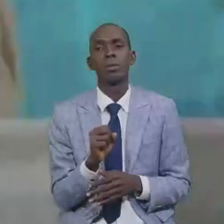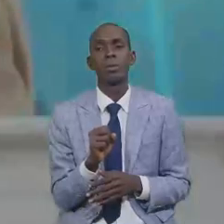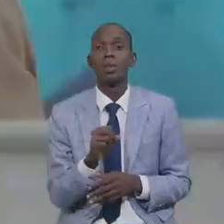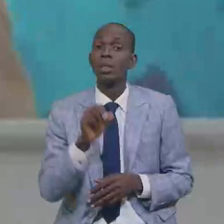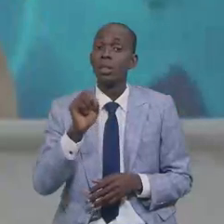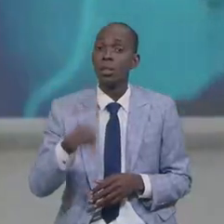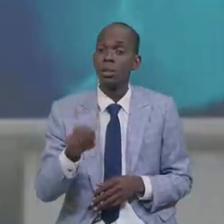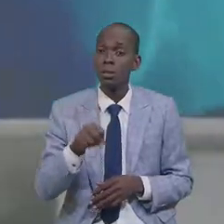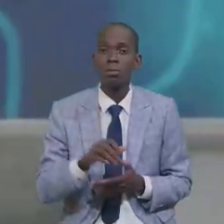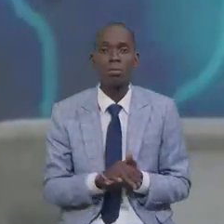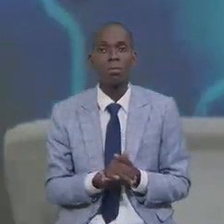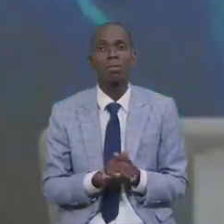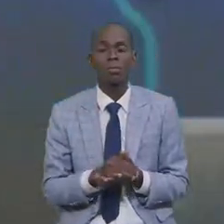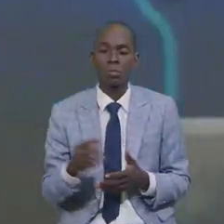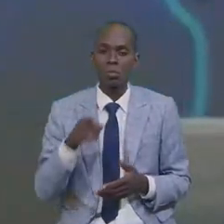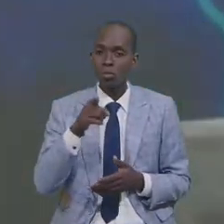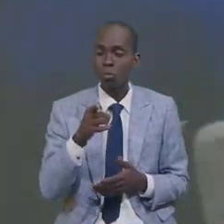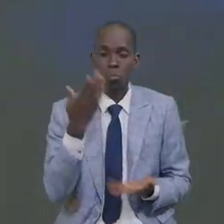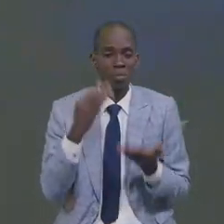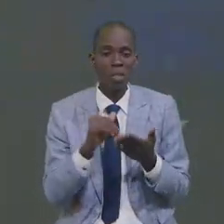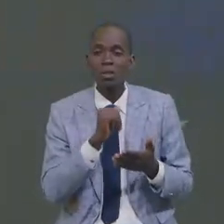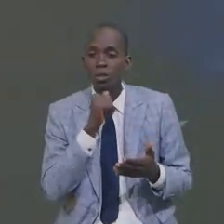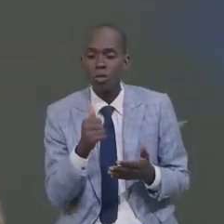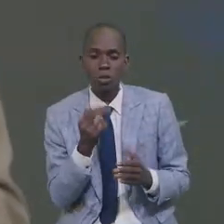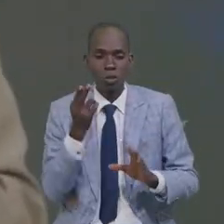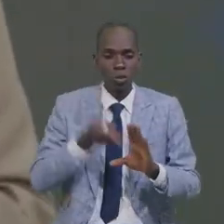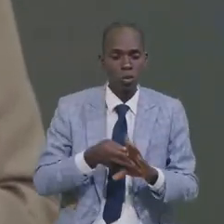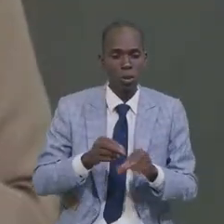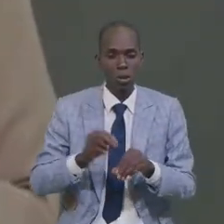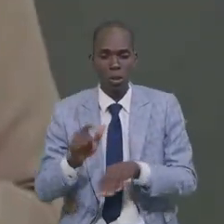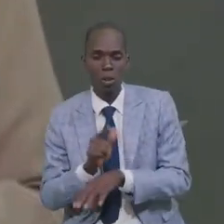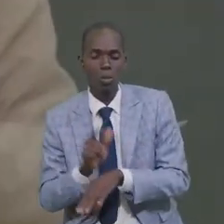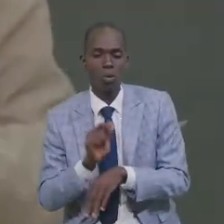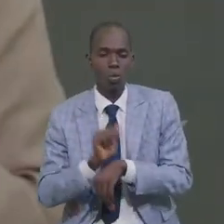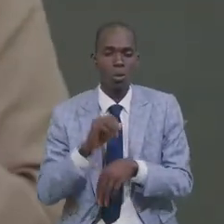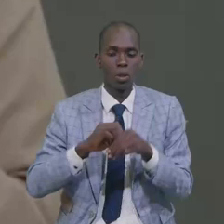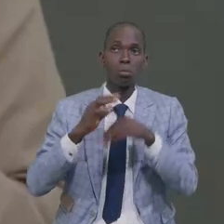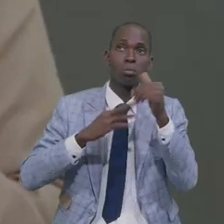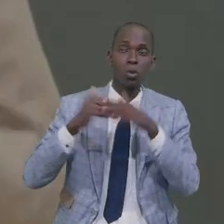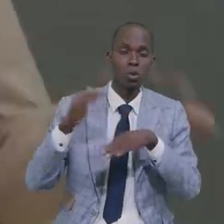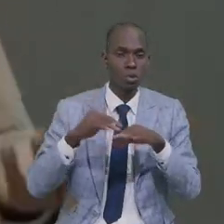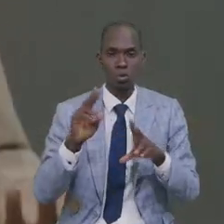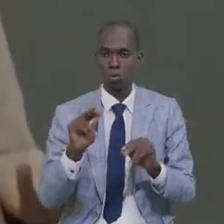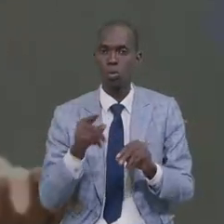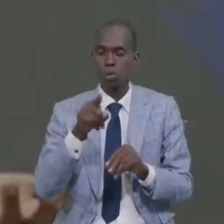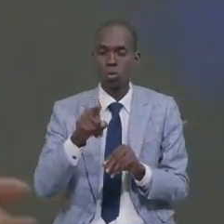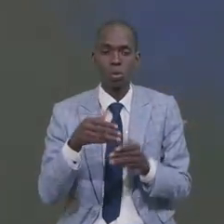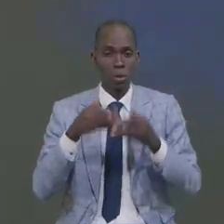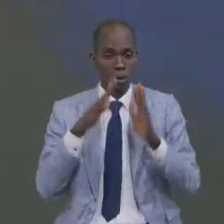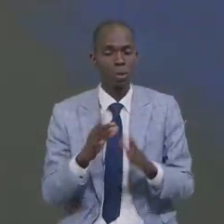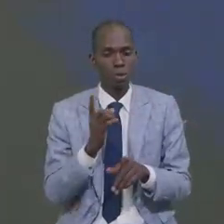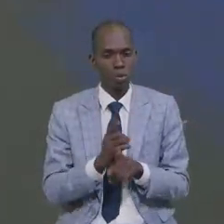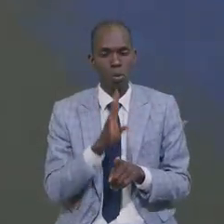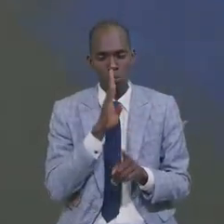serviteur. Oui, tu peux ne pas couper du bois, mais ta présence là, avec nous, sera